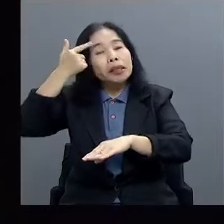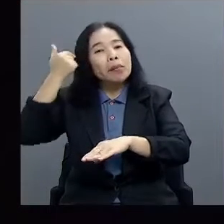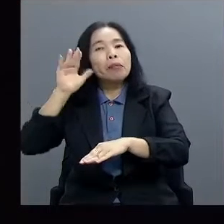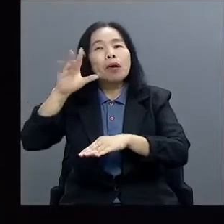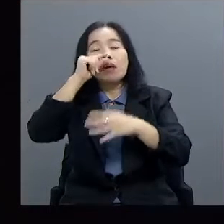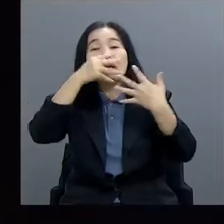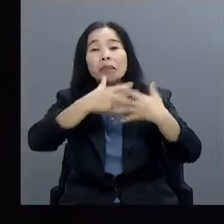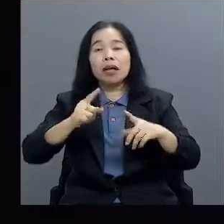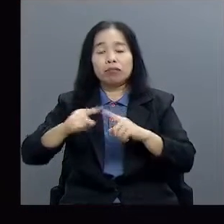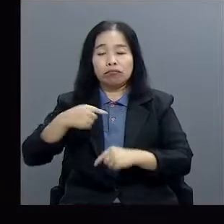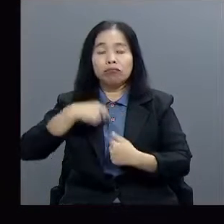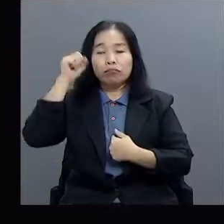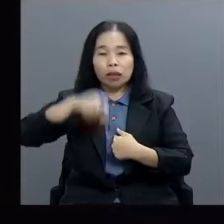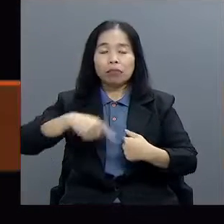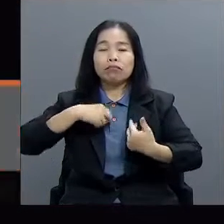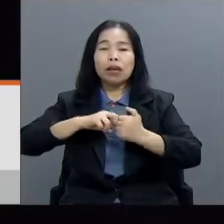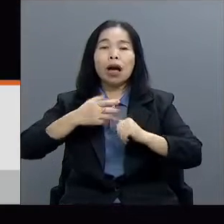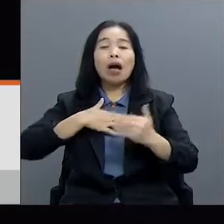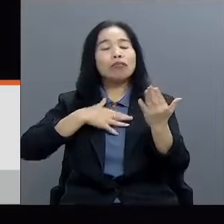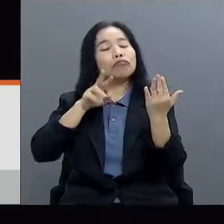องก็เป็นส่วนหนึ่งของปัญหา